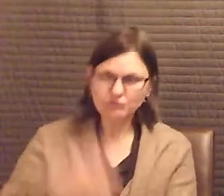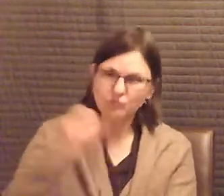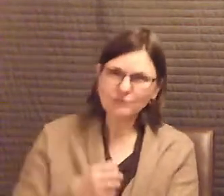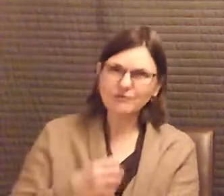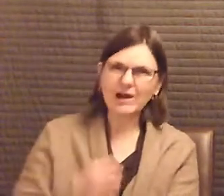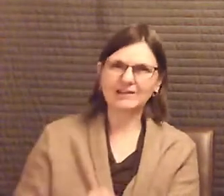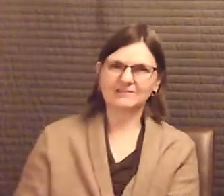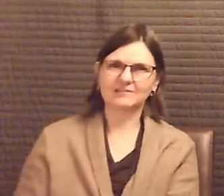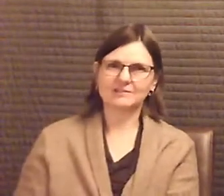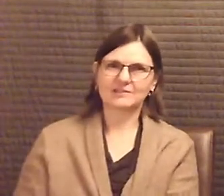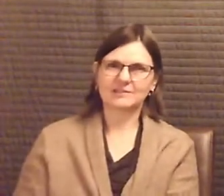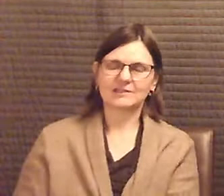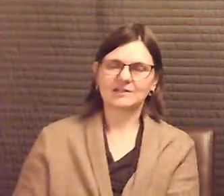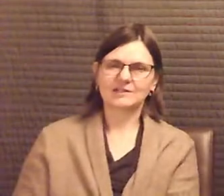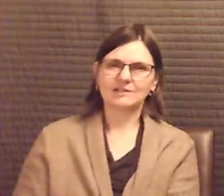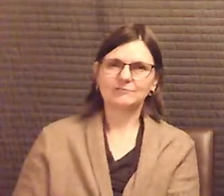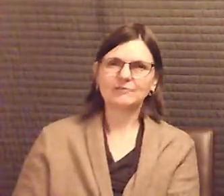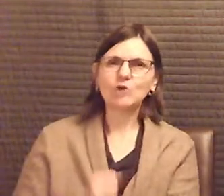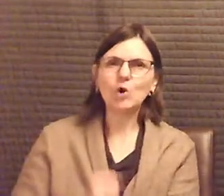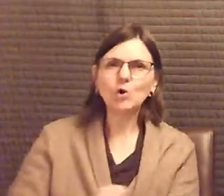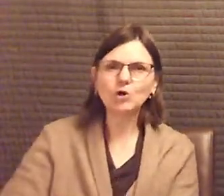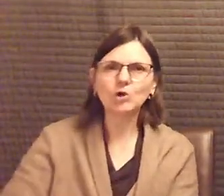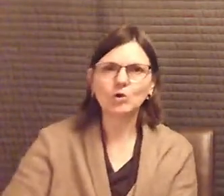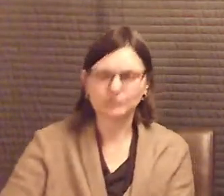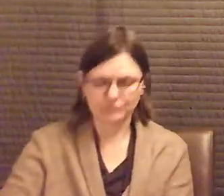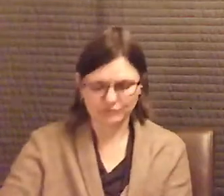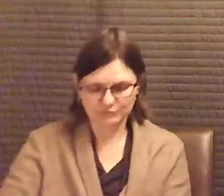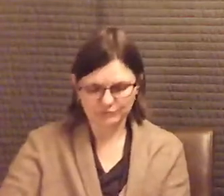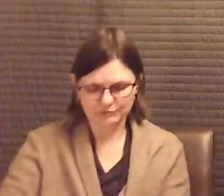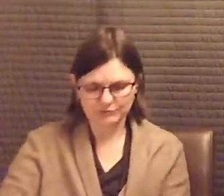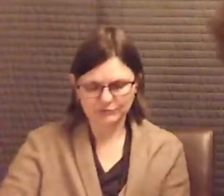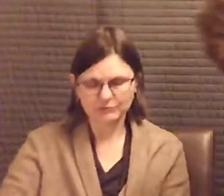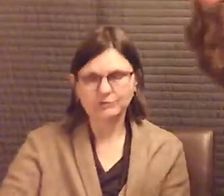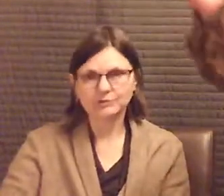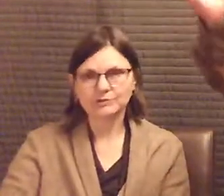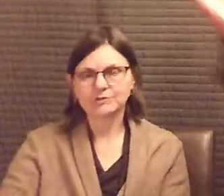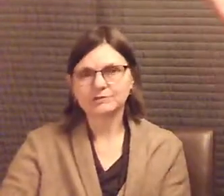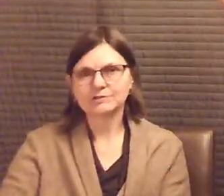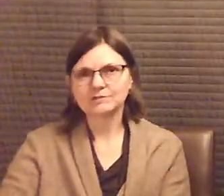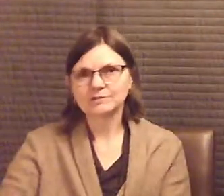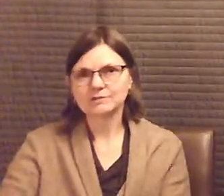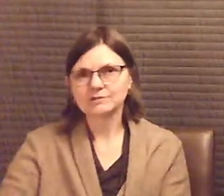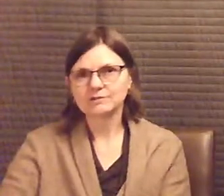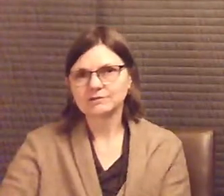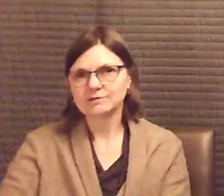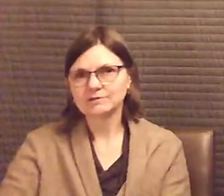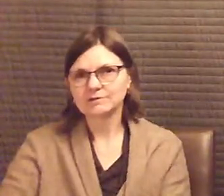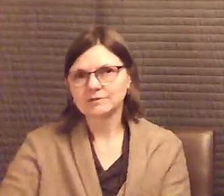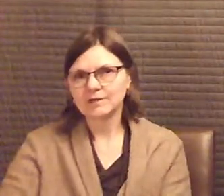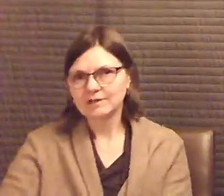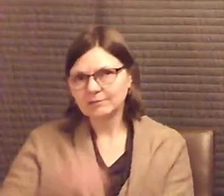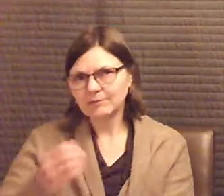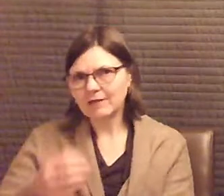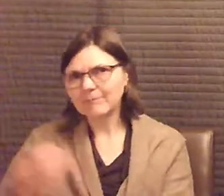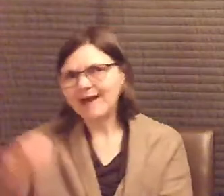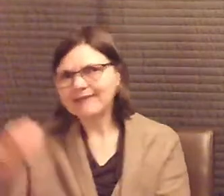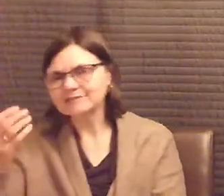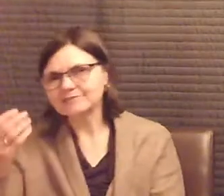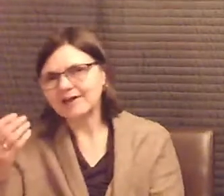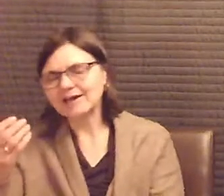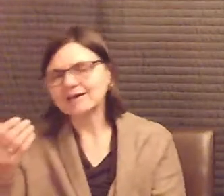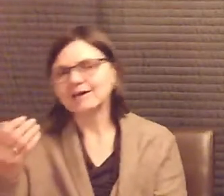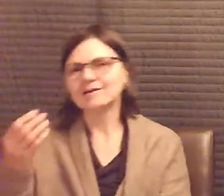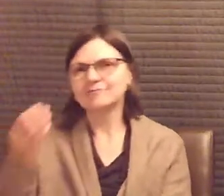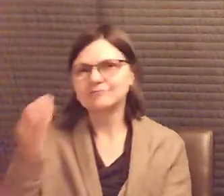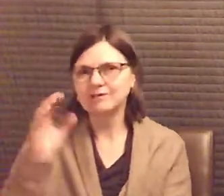verdorven haar oom billy van ongeloof met mixers die houdt van de living doll en wat maakt